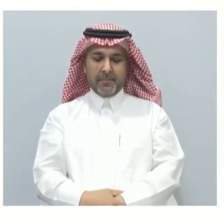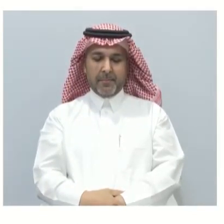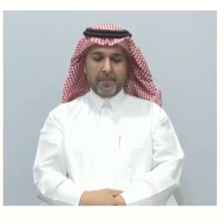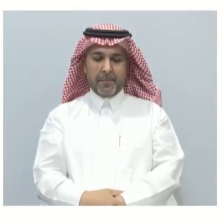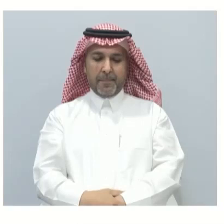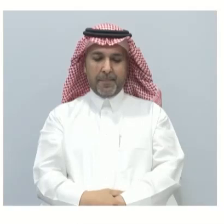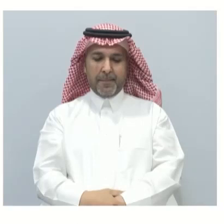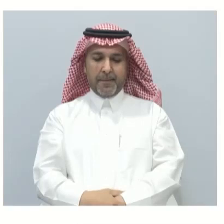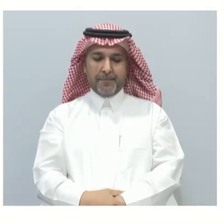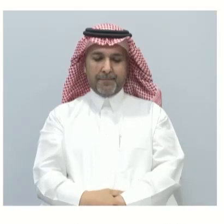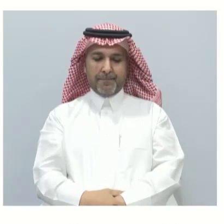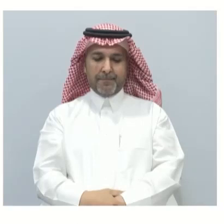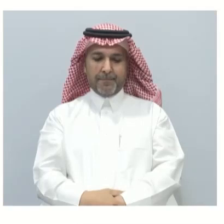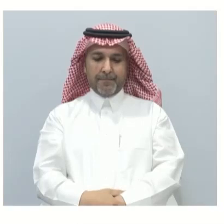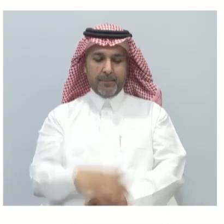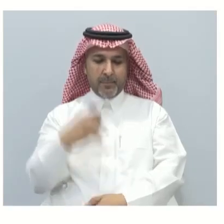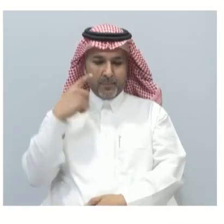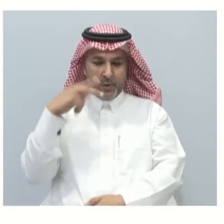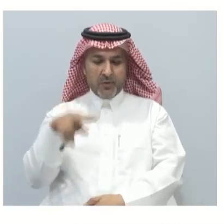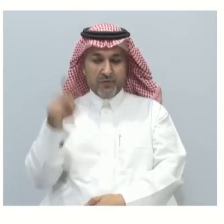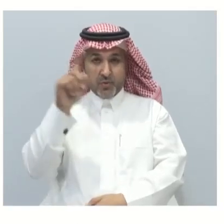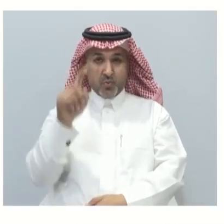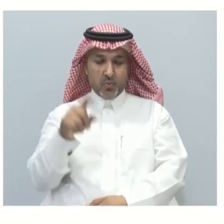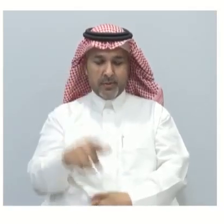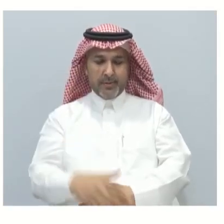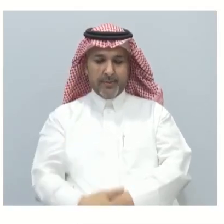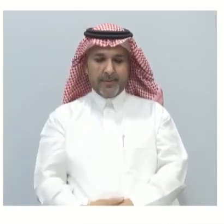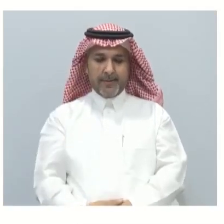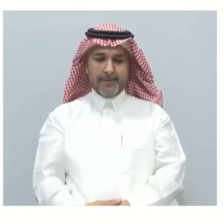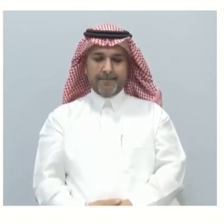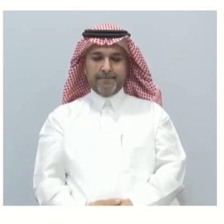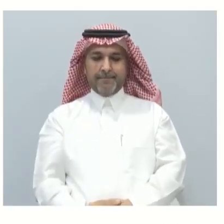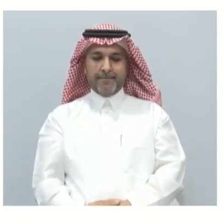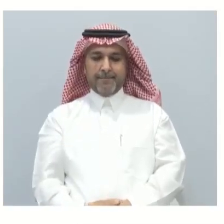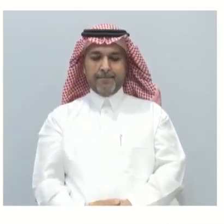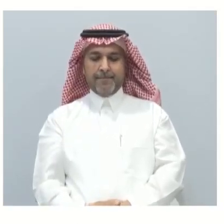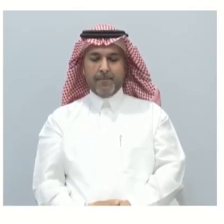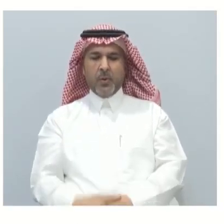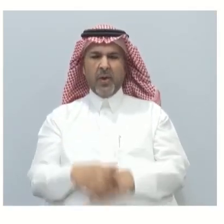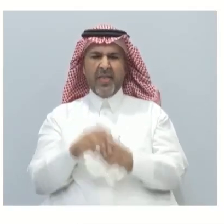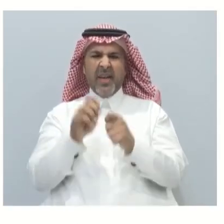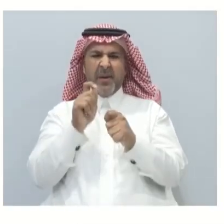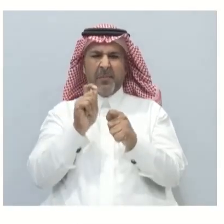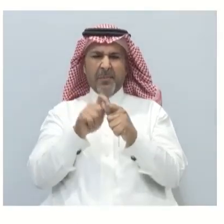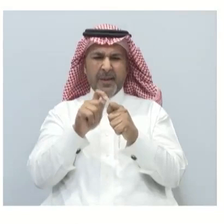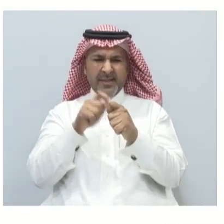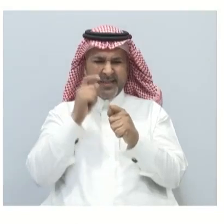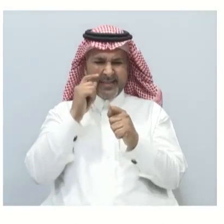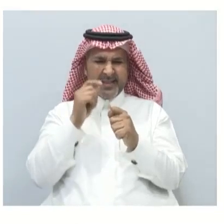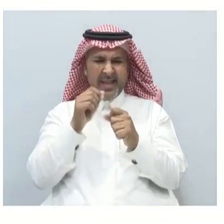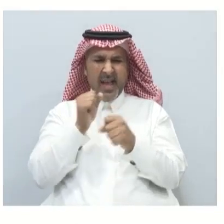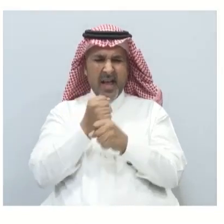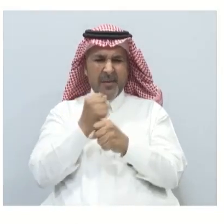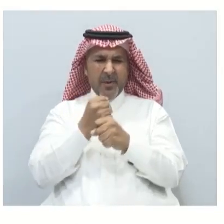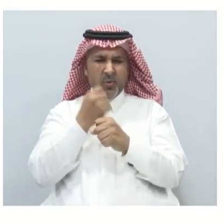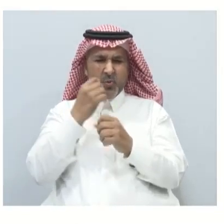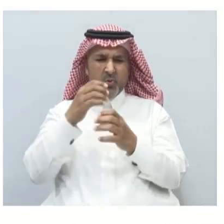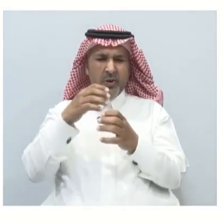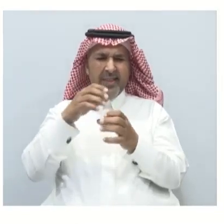الشكل نشوف تحقق من فهمك انتج مصنع 3.2 ملايين عبوه بلاستيكيه